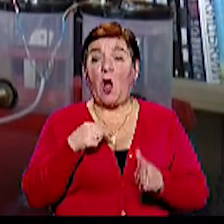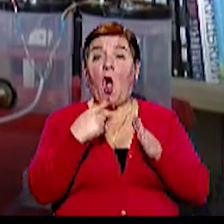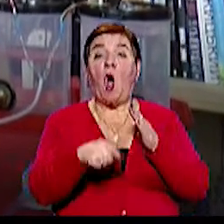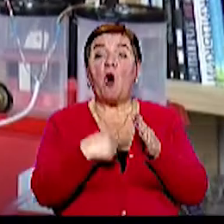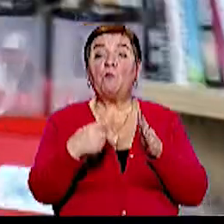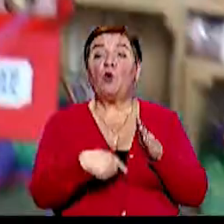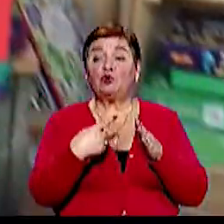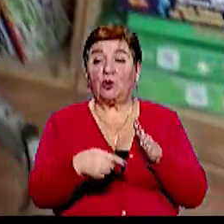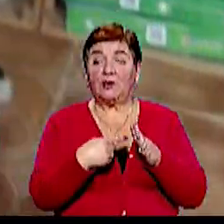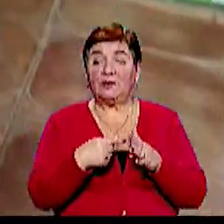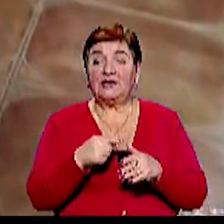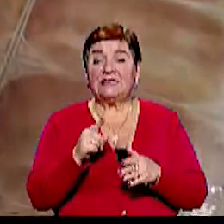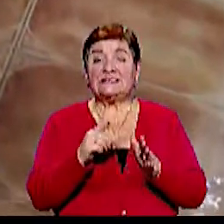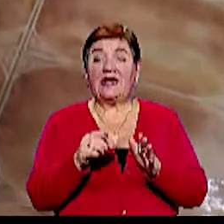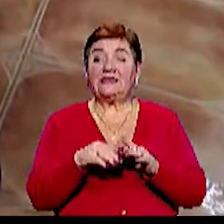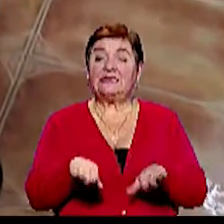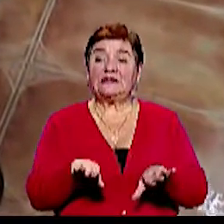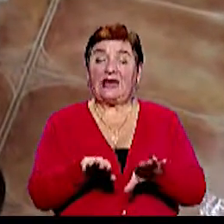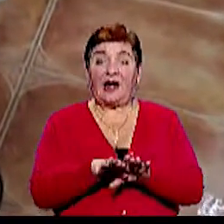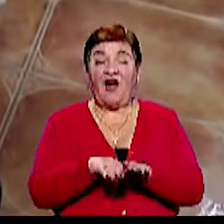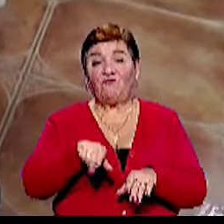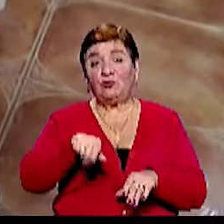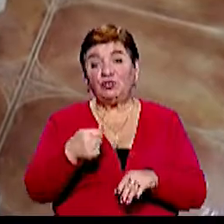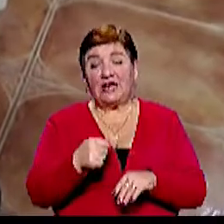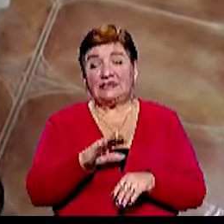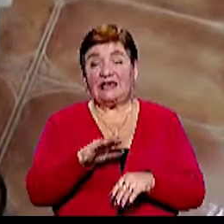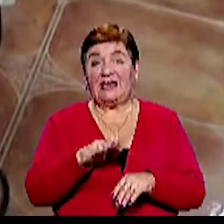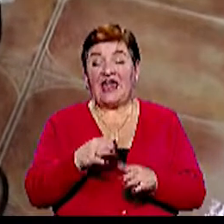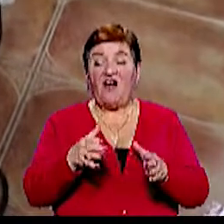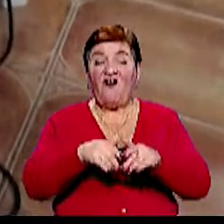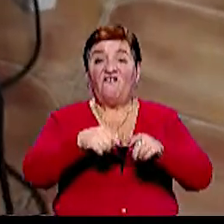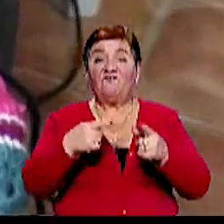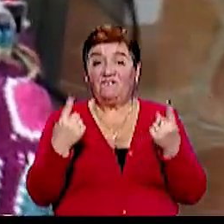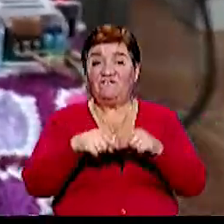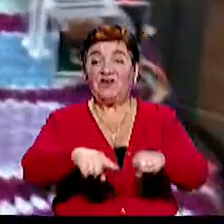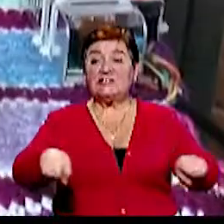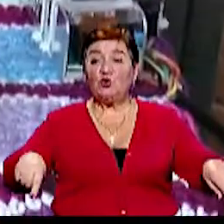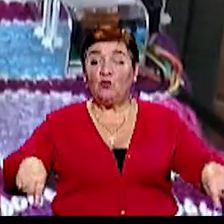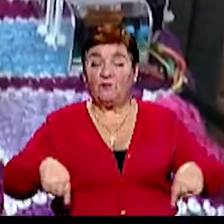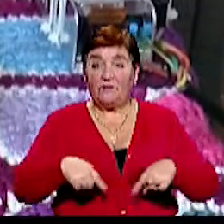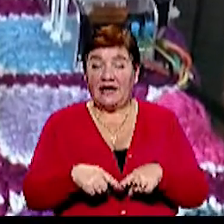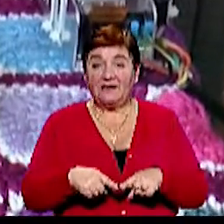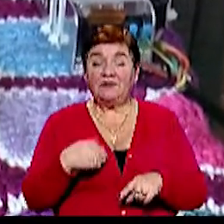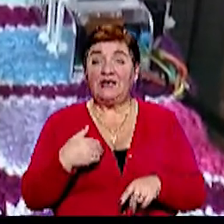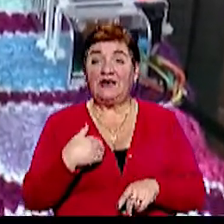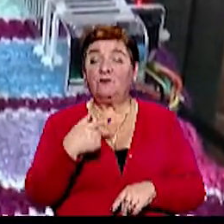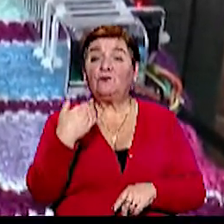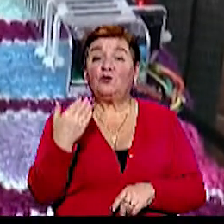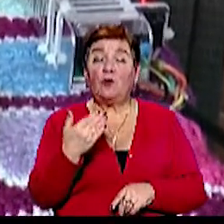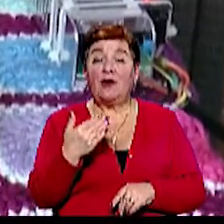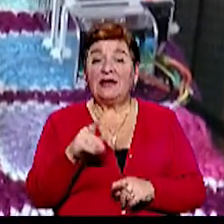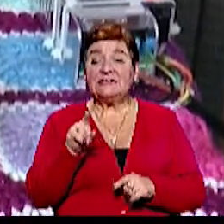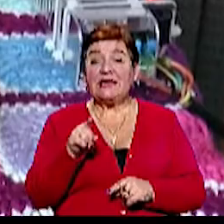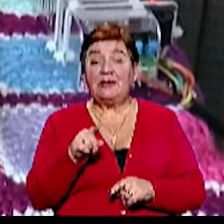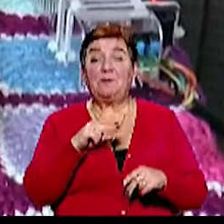вони викачують воду, а це реле, яка допомагає переключати резервуари. Ну, це плата Arduino, і за допомогою неї всі